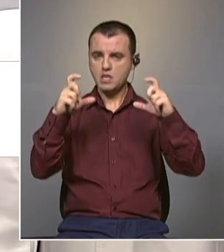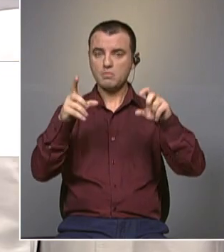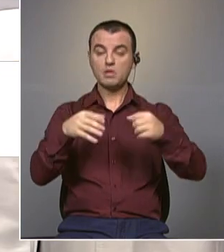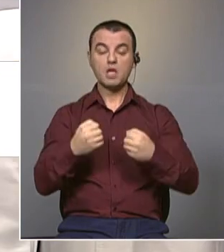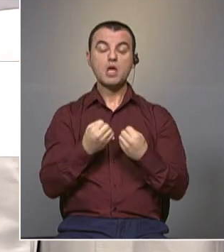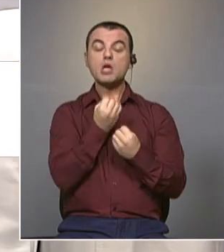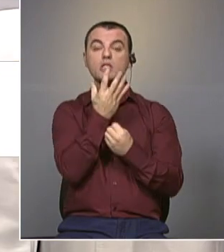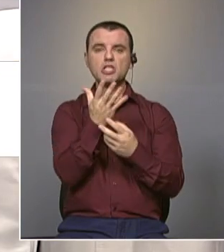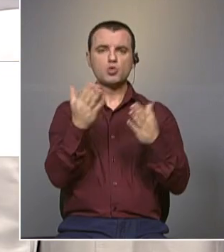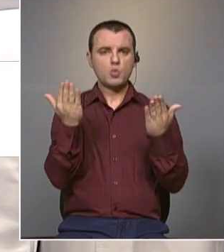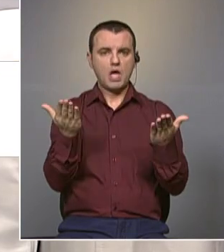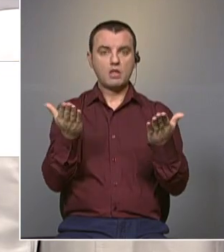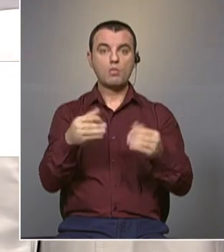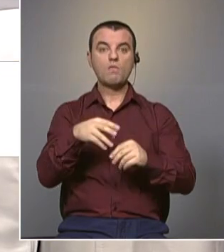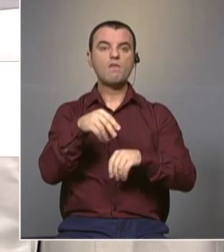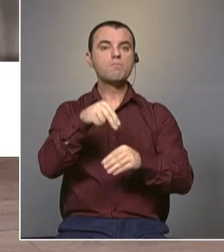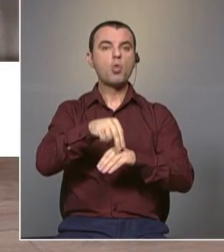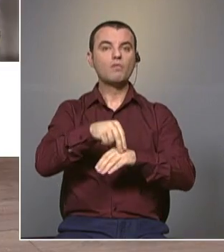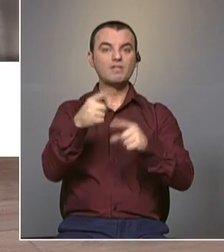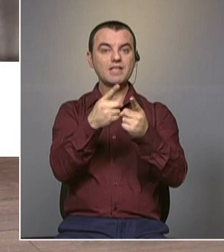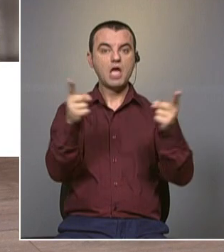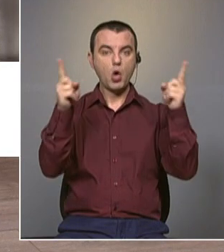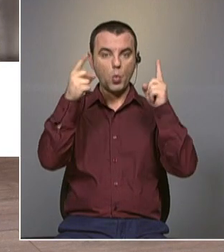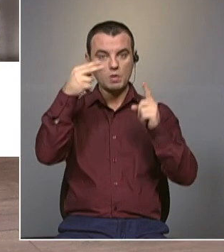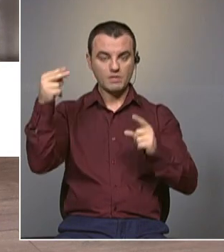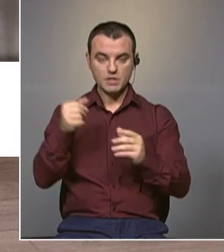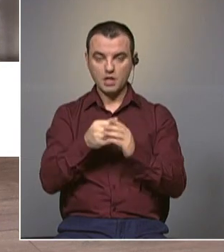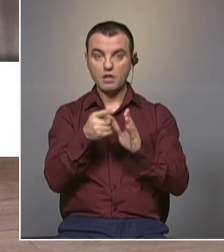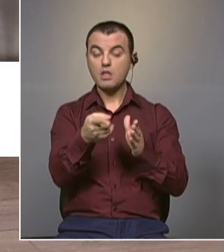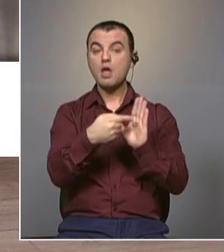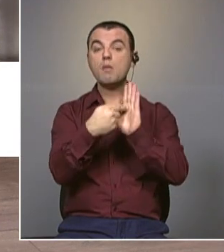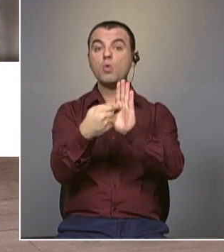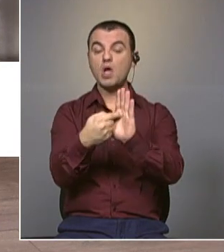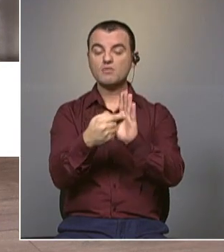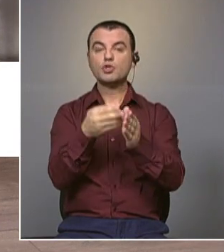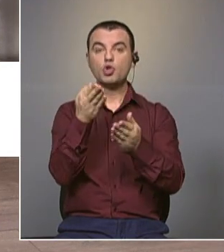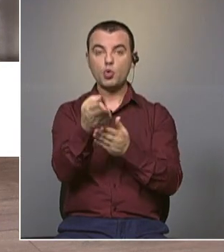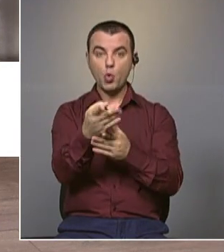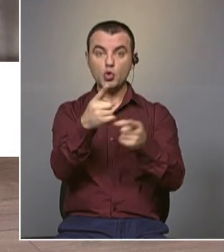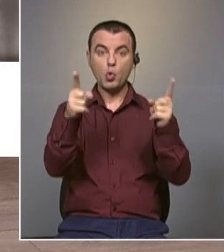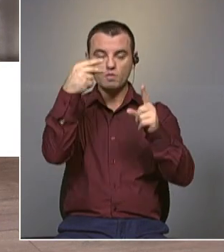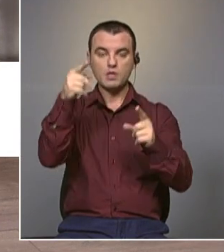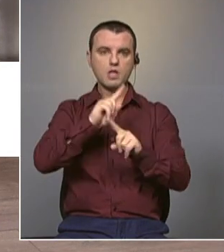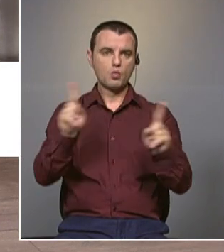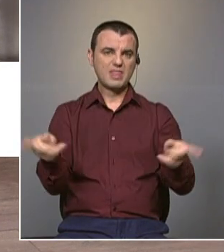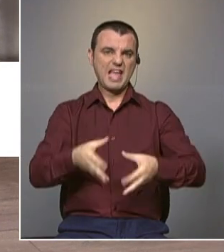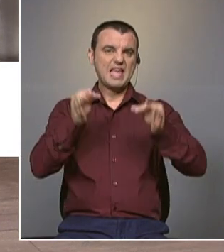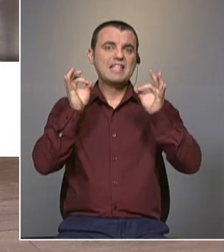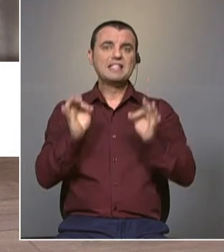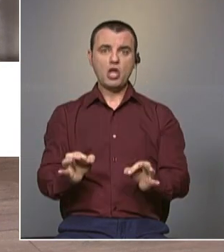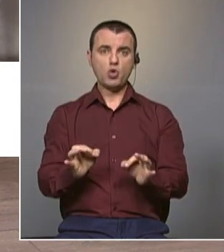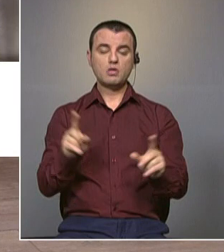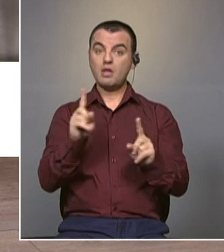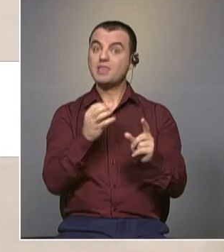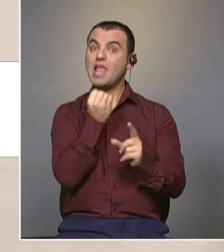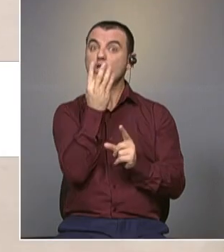показва тази снимка? Как стои Пловдивския университет? Това показва всъщност, че Пловдивския университет е един от най-сериозните, не случайно той беше